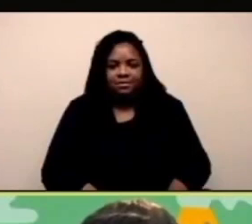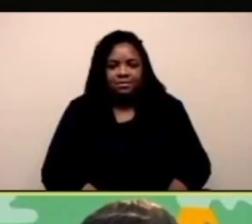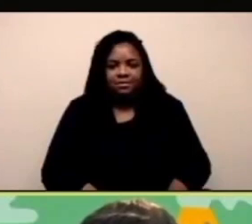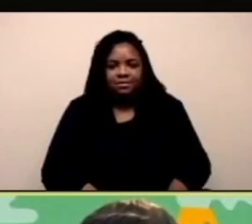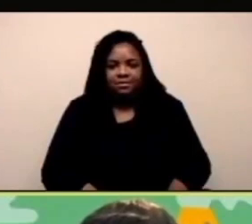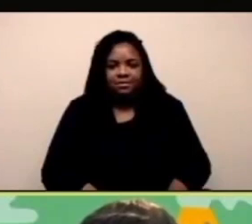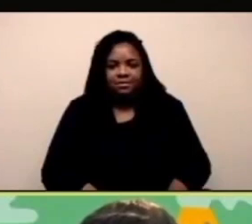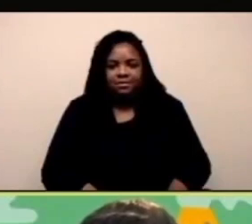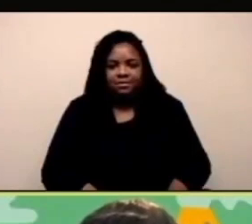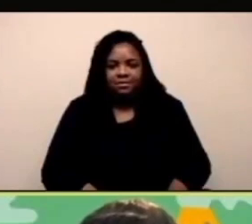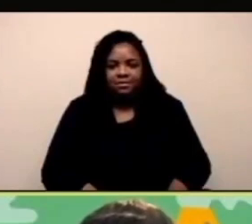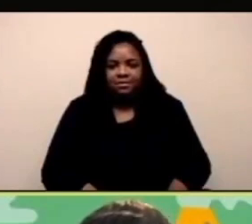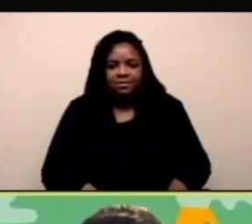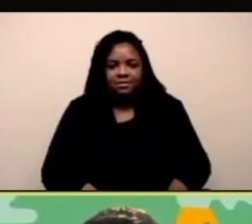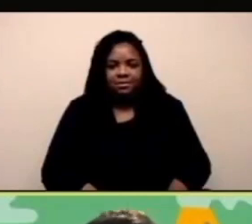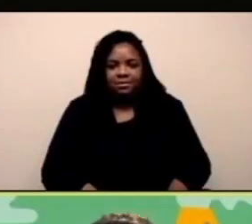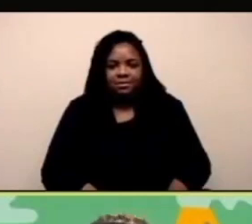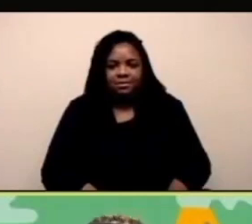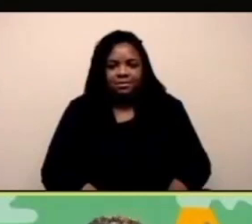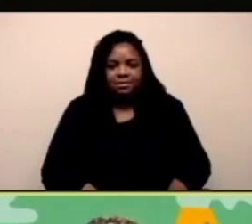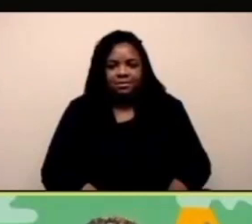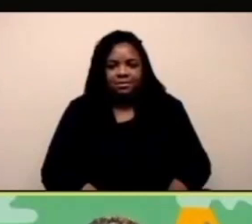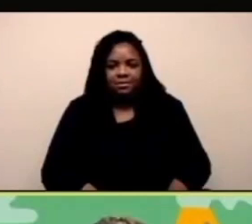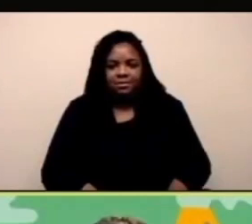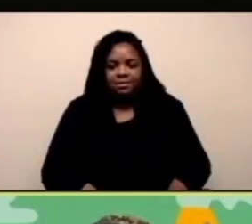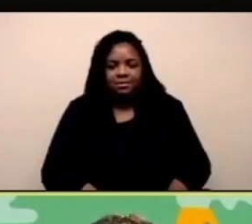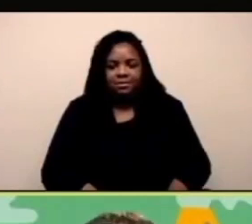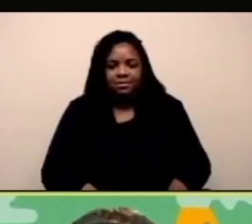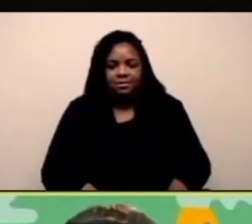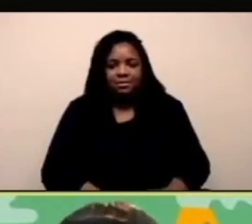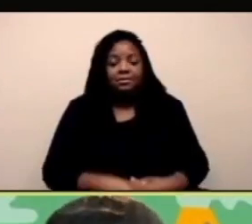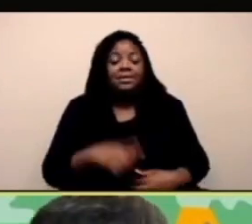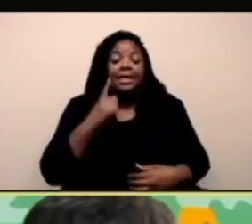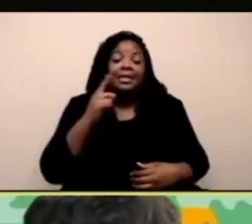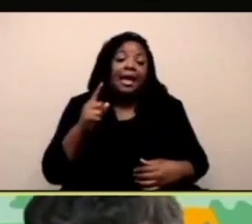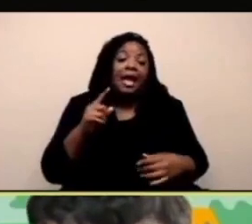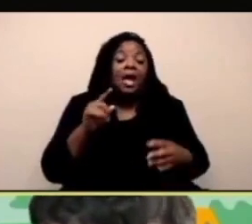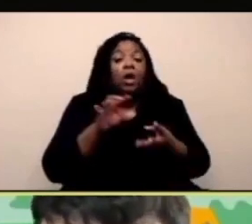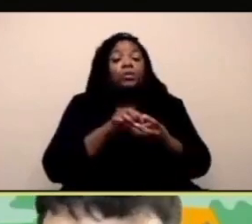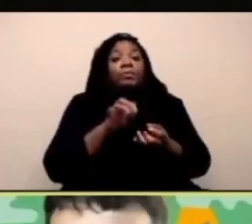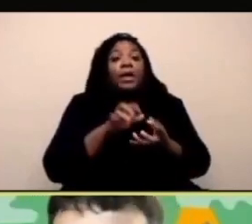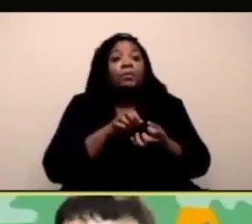トリックを取り入れますちょっと大きすぎるので少しあと